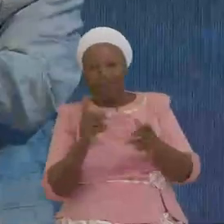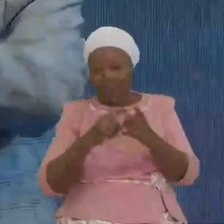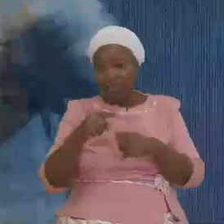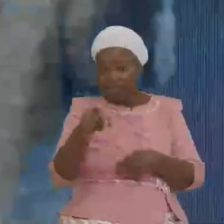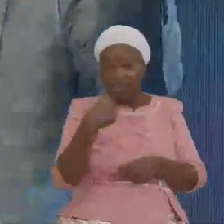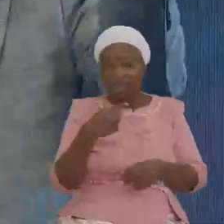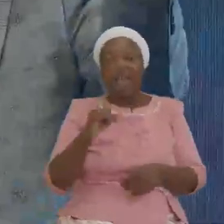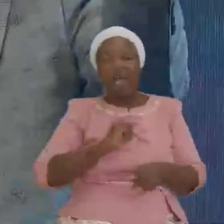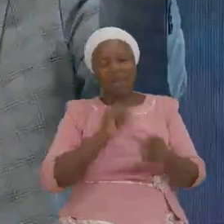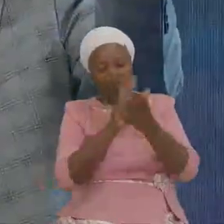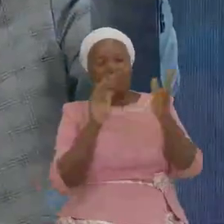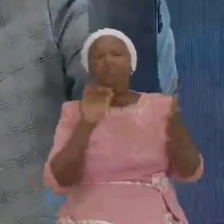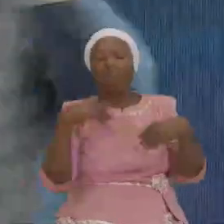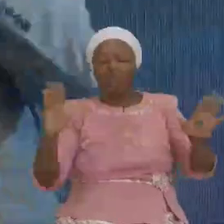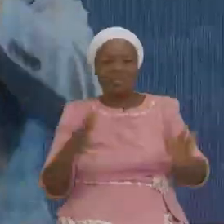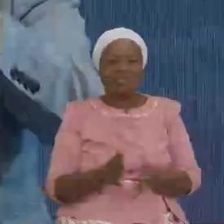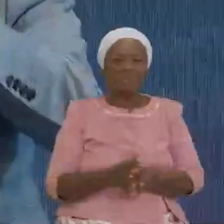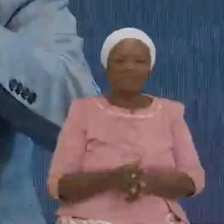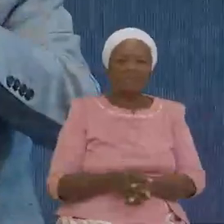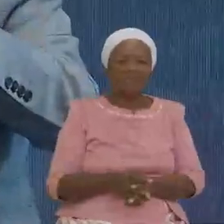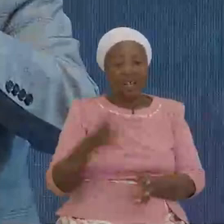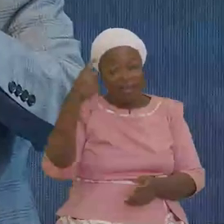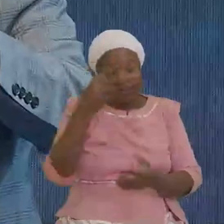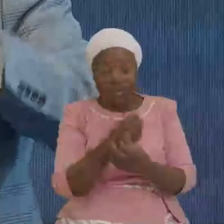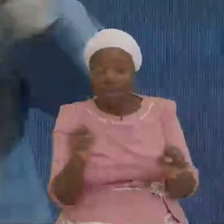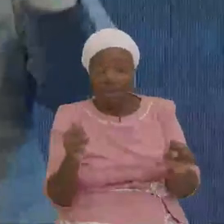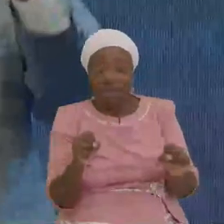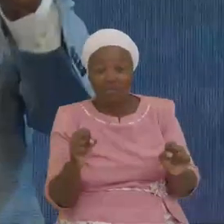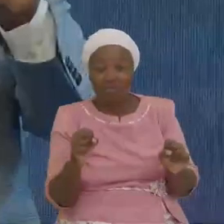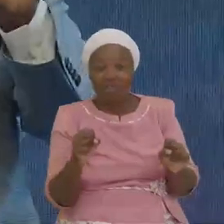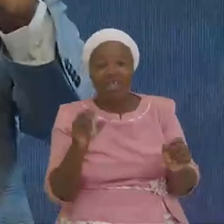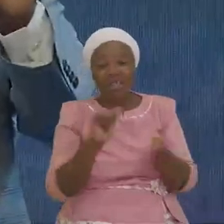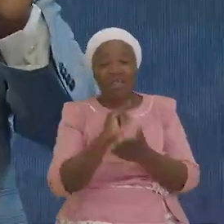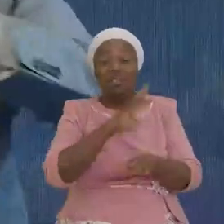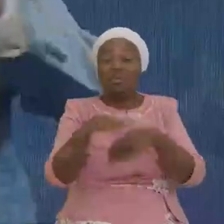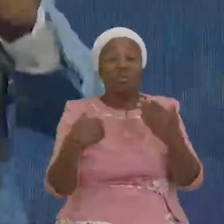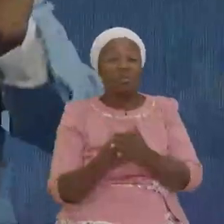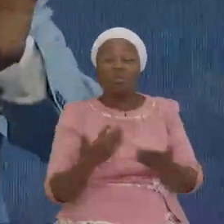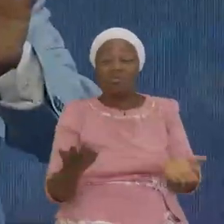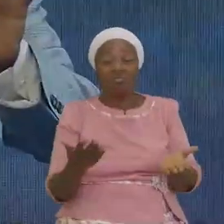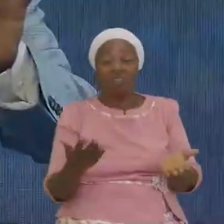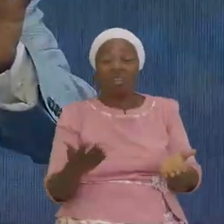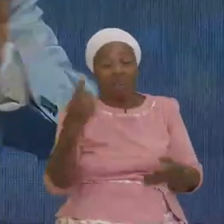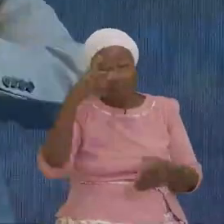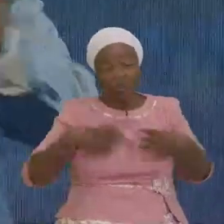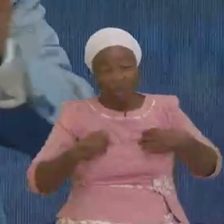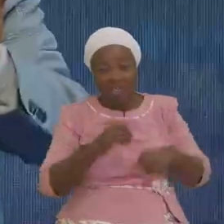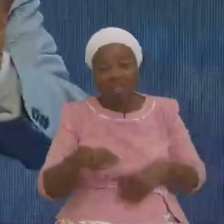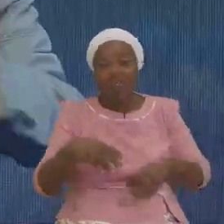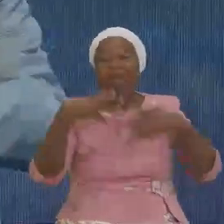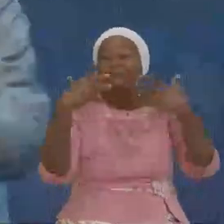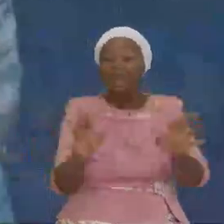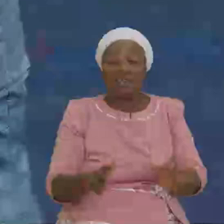crois. Tu dis, je crois. C'est fini. Pour le salut, c'est